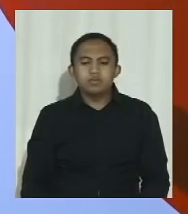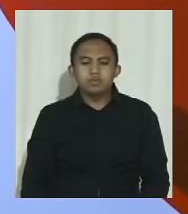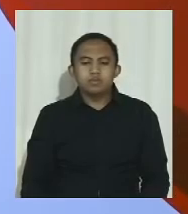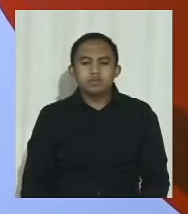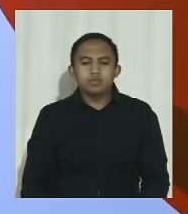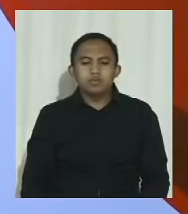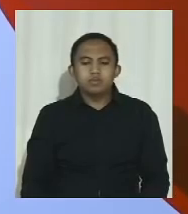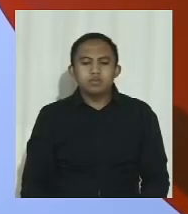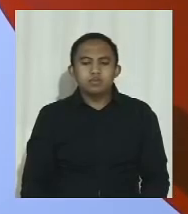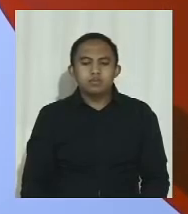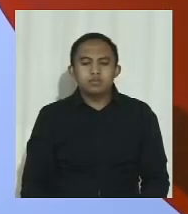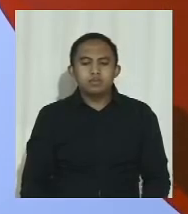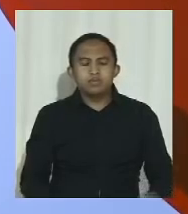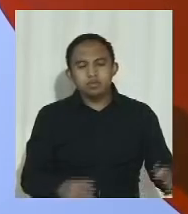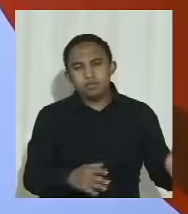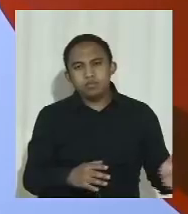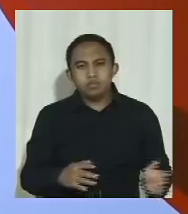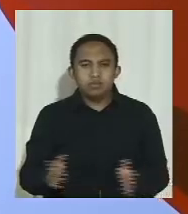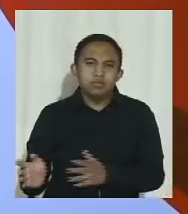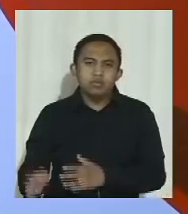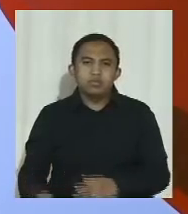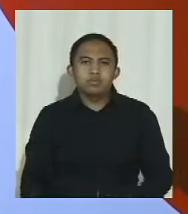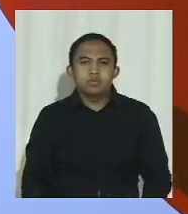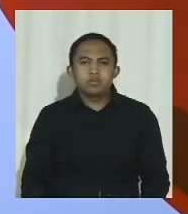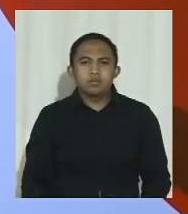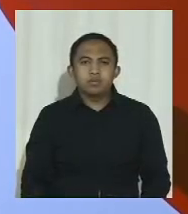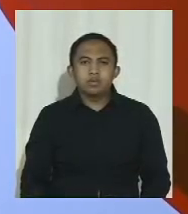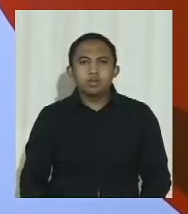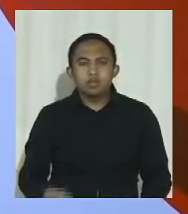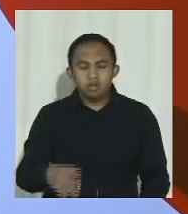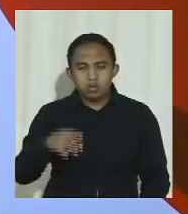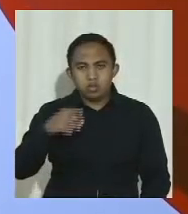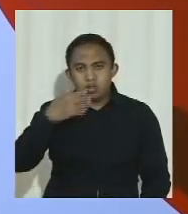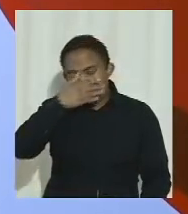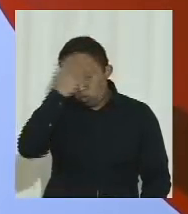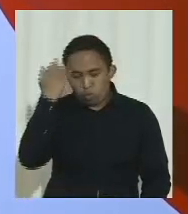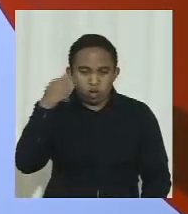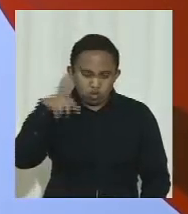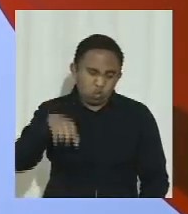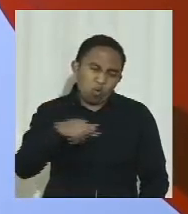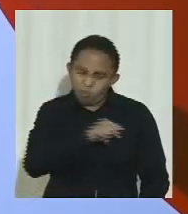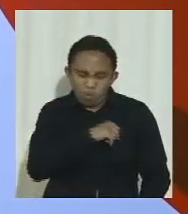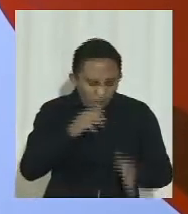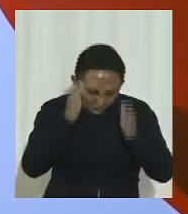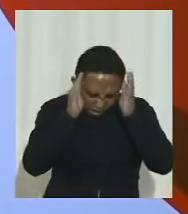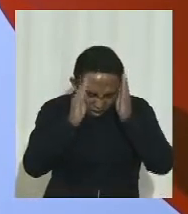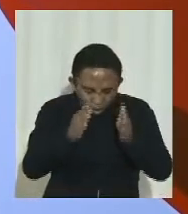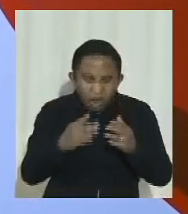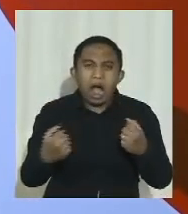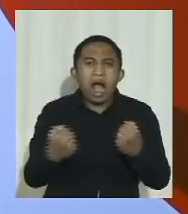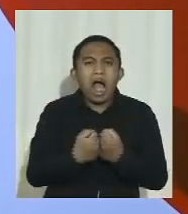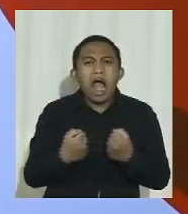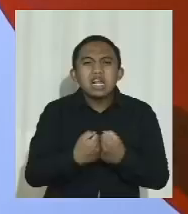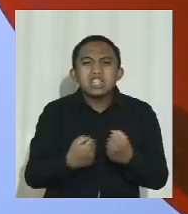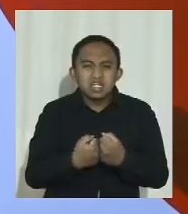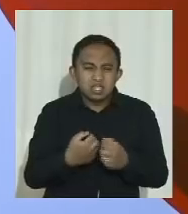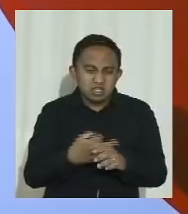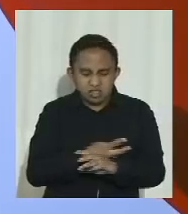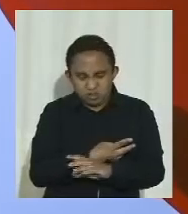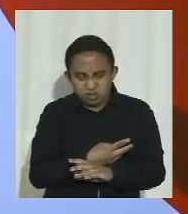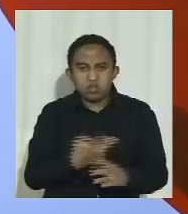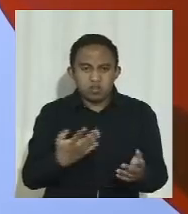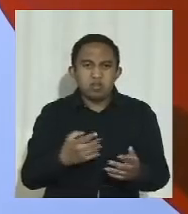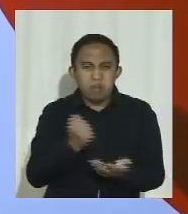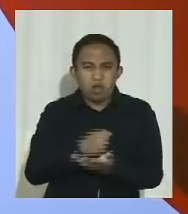Mbola mifantoka amin'ny ady amin'ny COVID-19 ny olom-pirenena indrindra amin'izao fotoana iverenana tsikelikely amin'ny fiainana